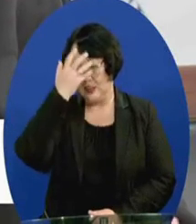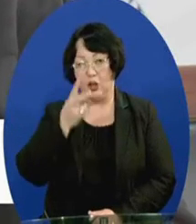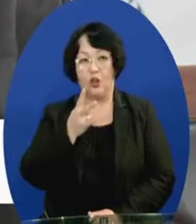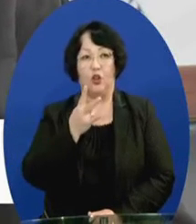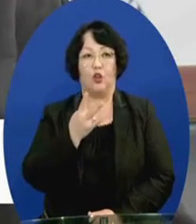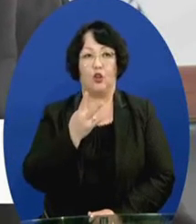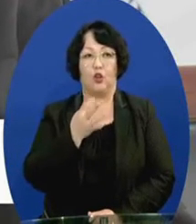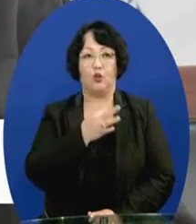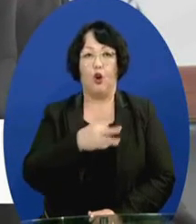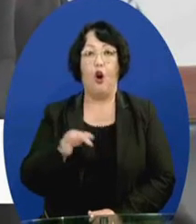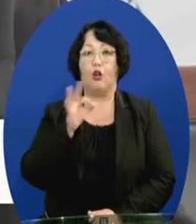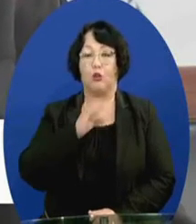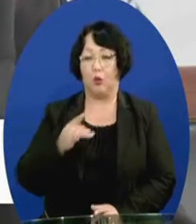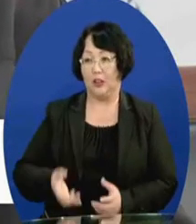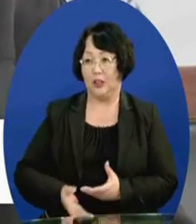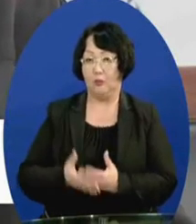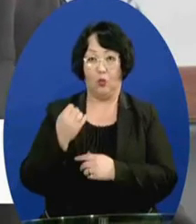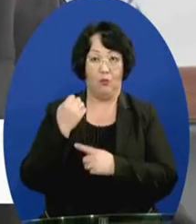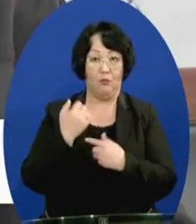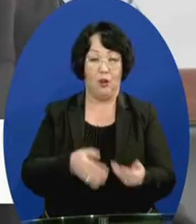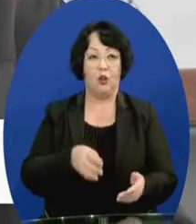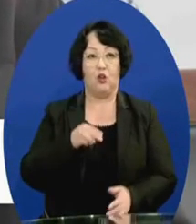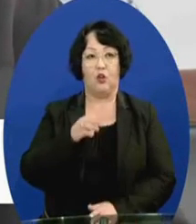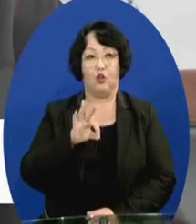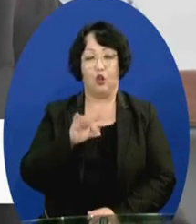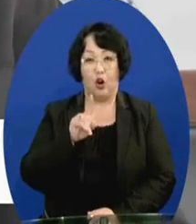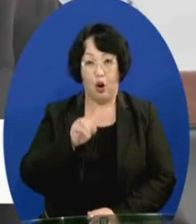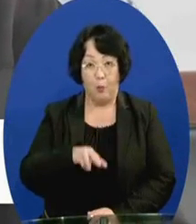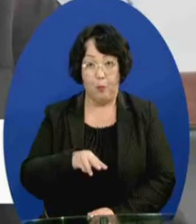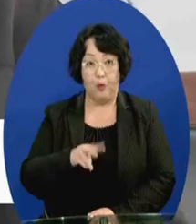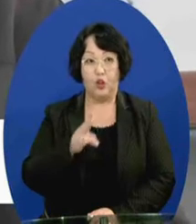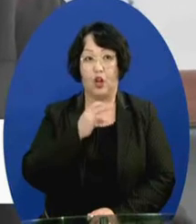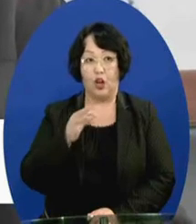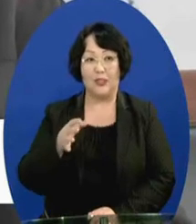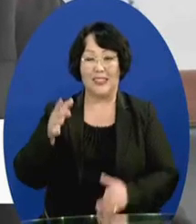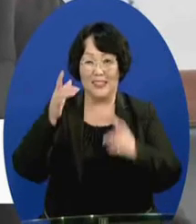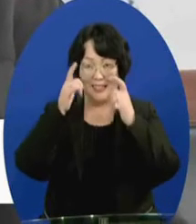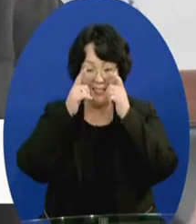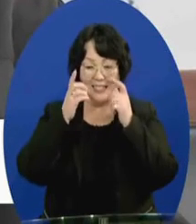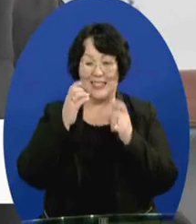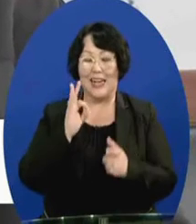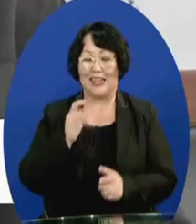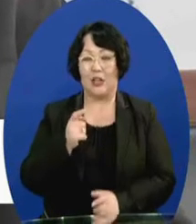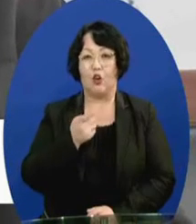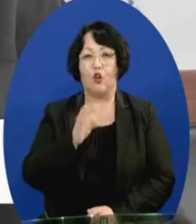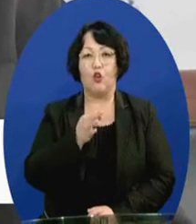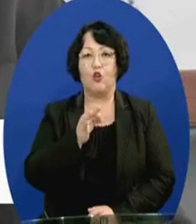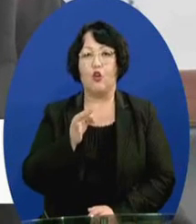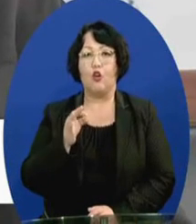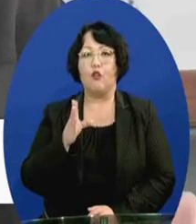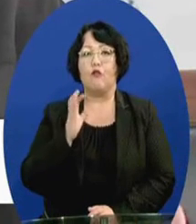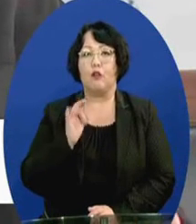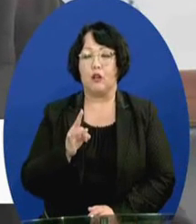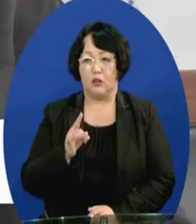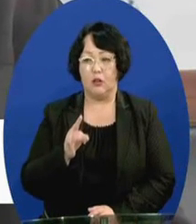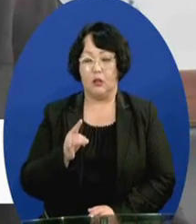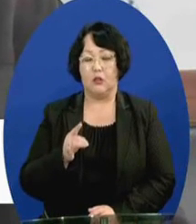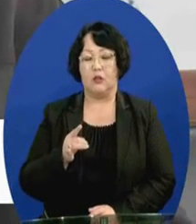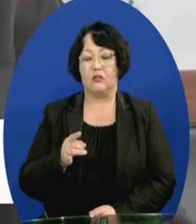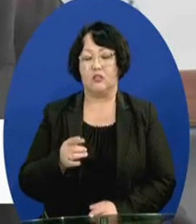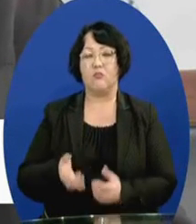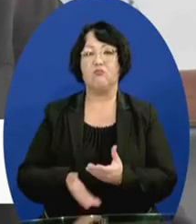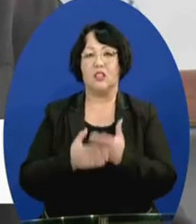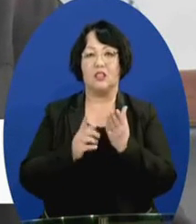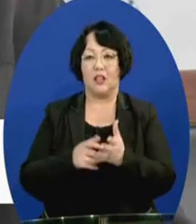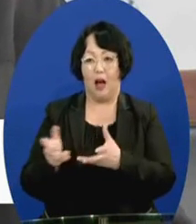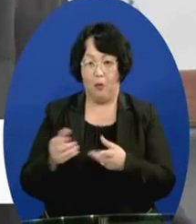ноолуурын урамшуулал өгч байгаа бол торомны ноос сарлагын хөөврт ч гэсэн өгөх ёстой. Мөн сарлагын хөөврөөр бас сарлагын арьсаар